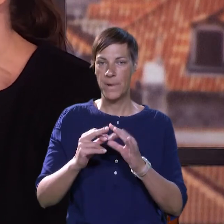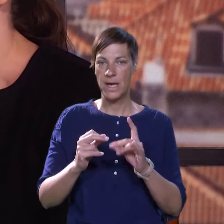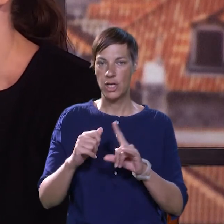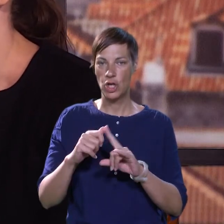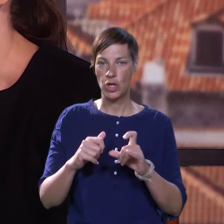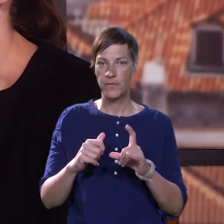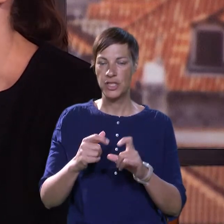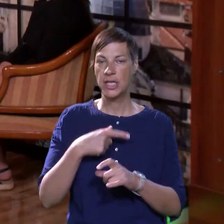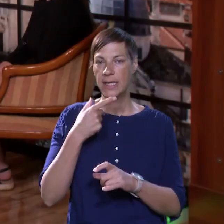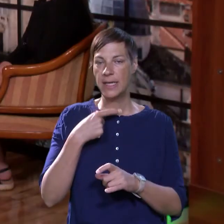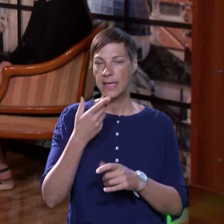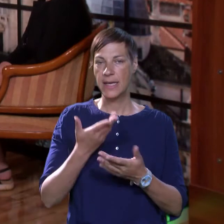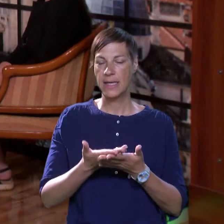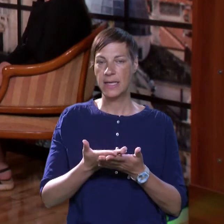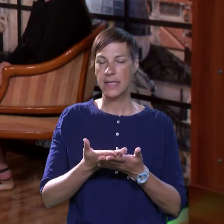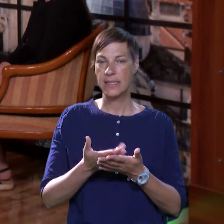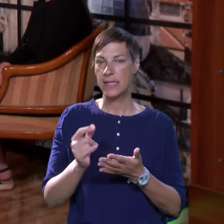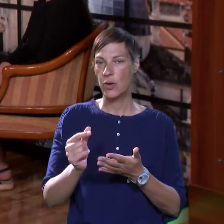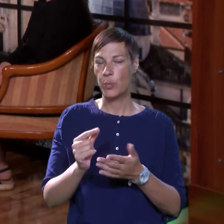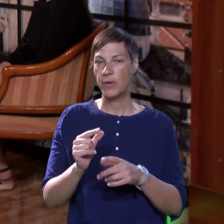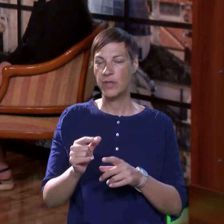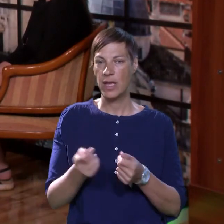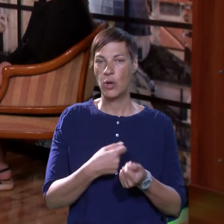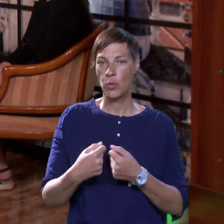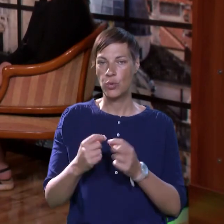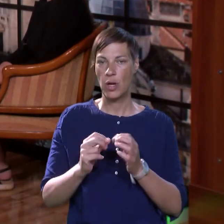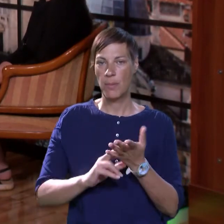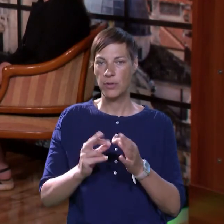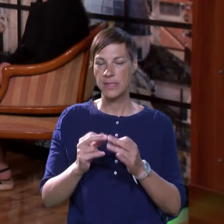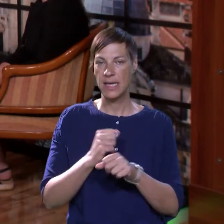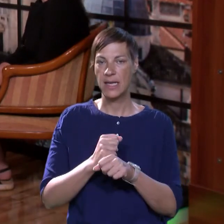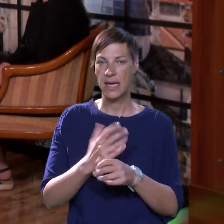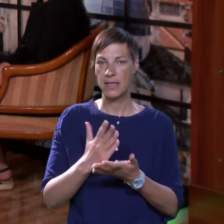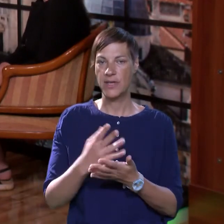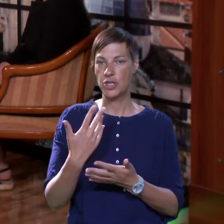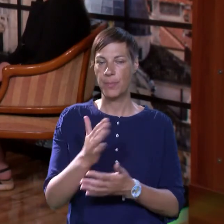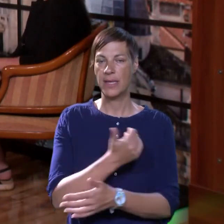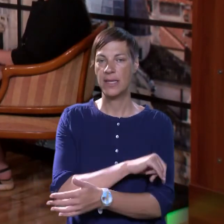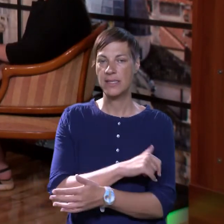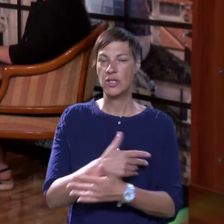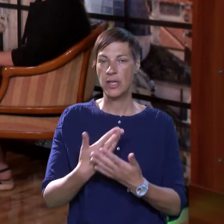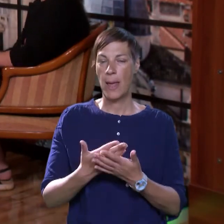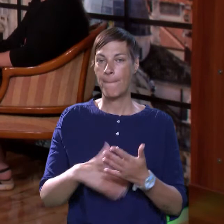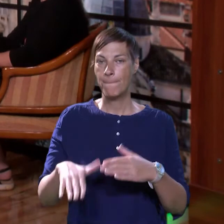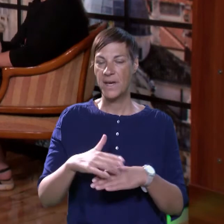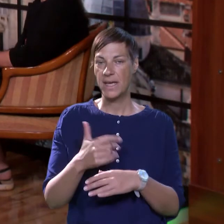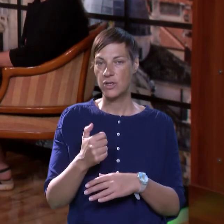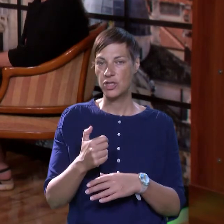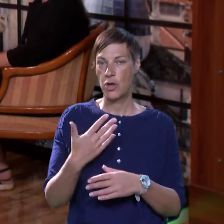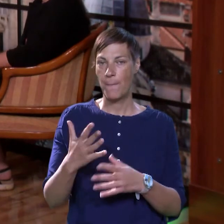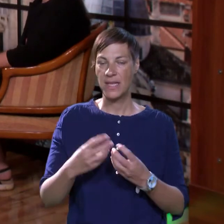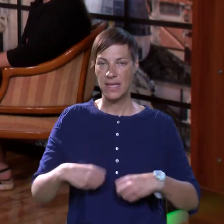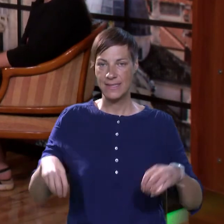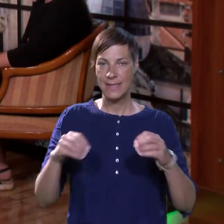Marković. Rekli smo u uvodnom dijelu, udruga Bonsai djeluje već 15 godina, nekako preko